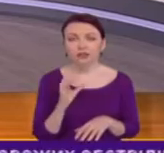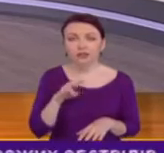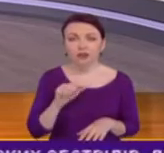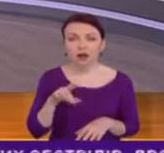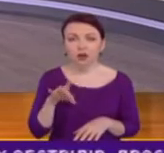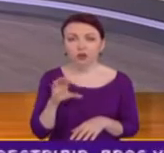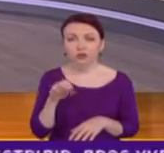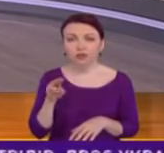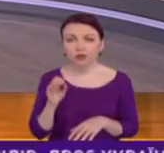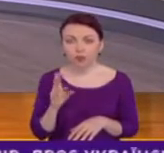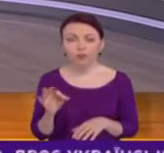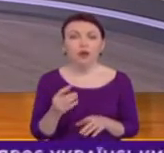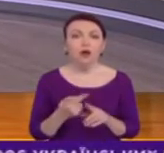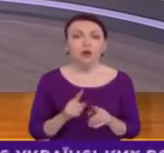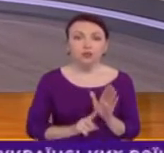нас